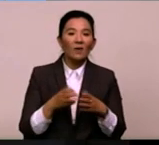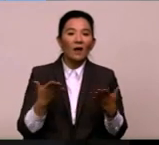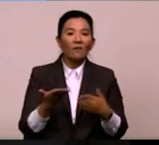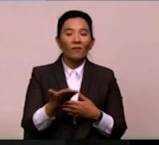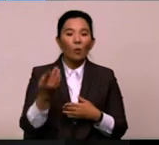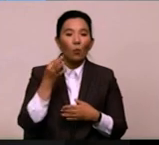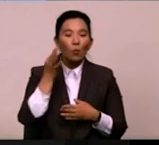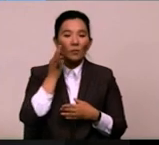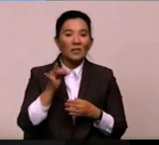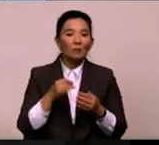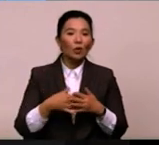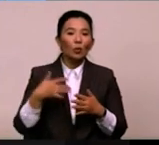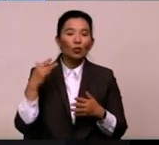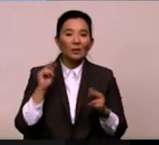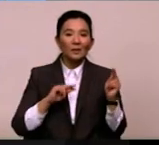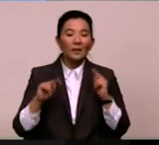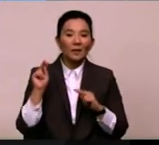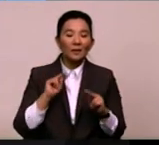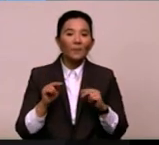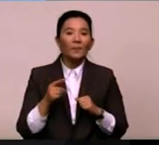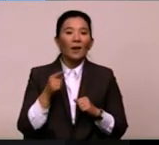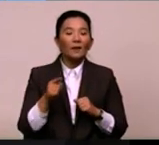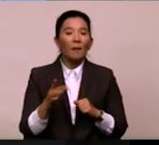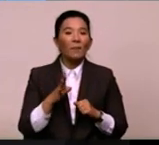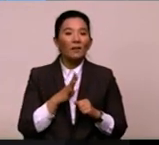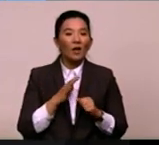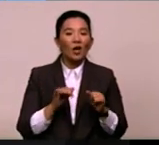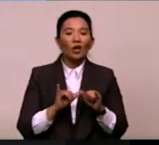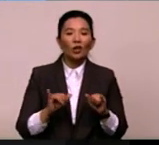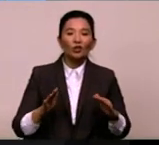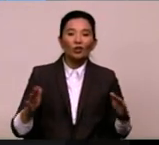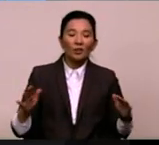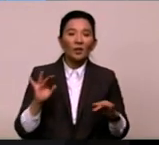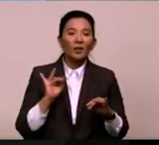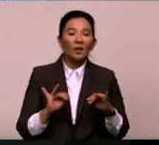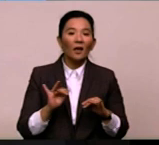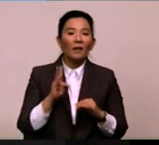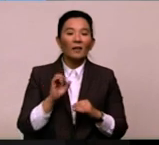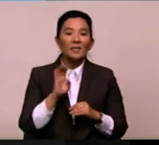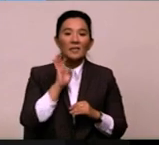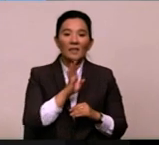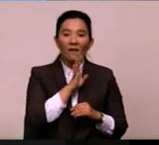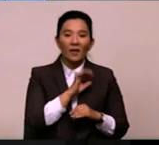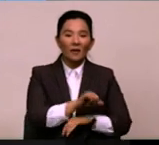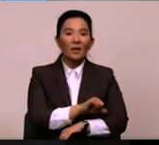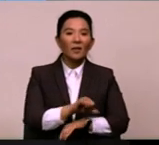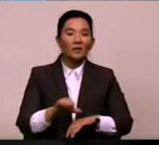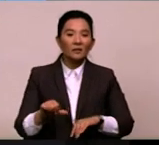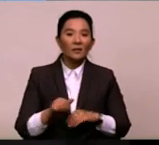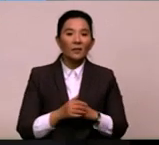вы помните из предыдущих занятий, она была расширена, и на севере границы